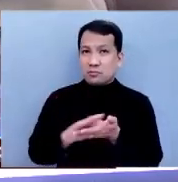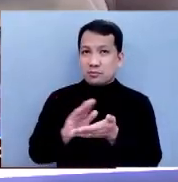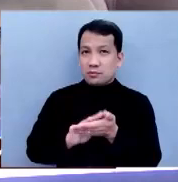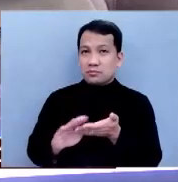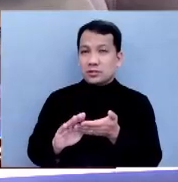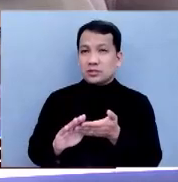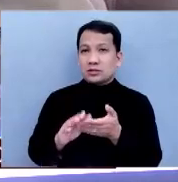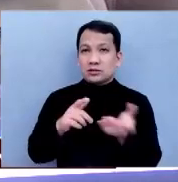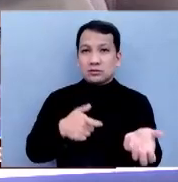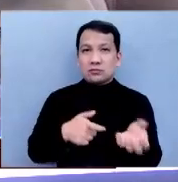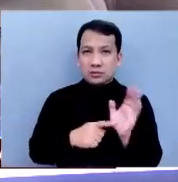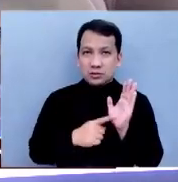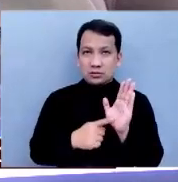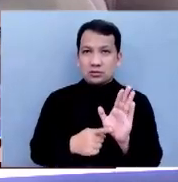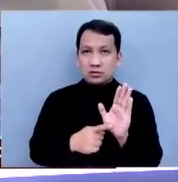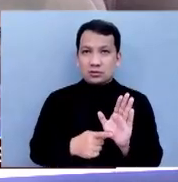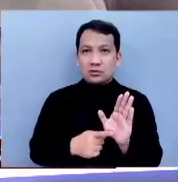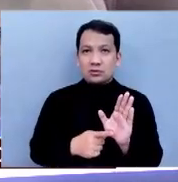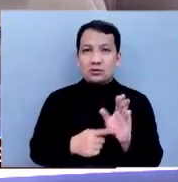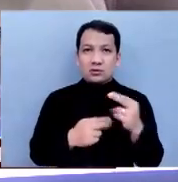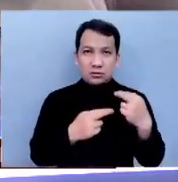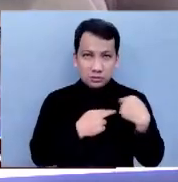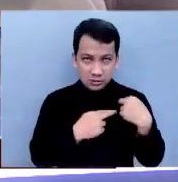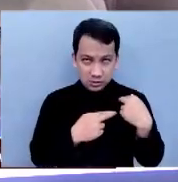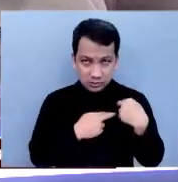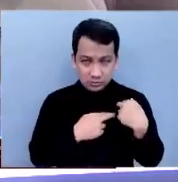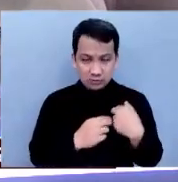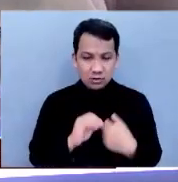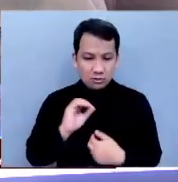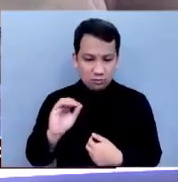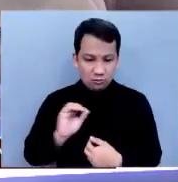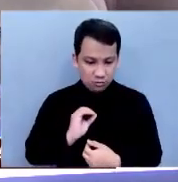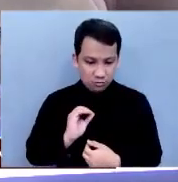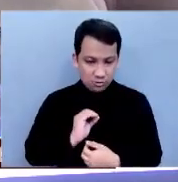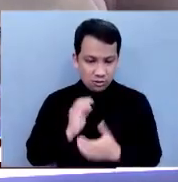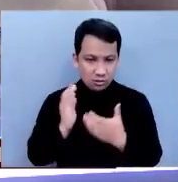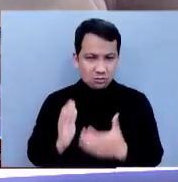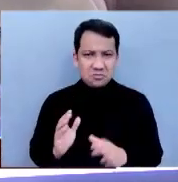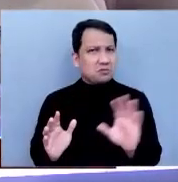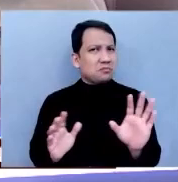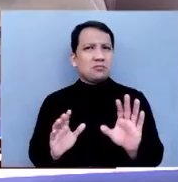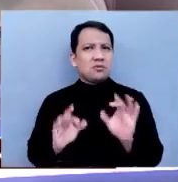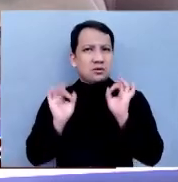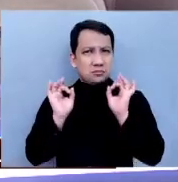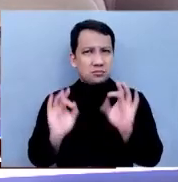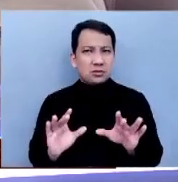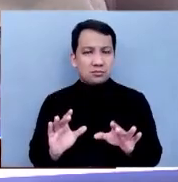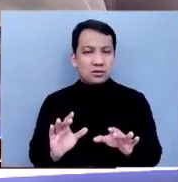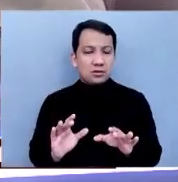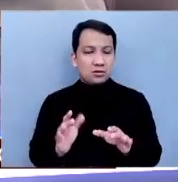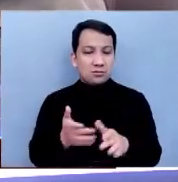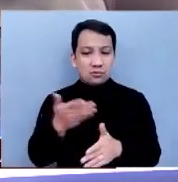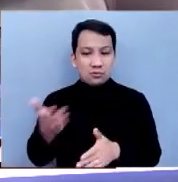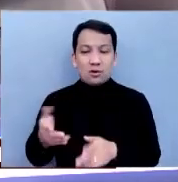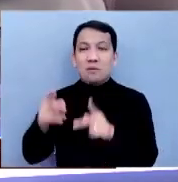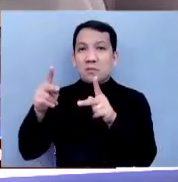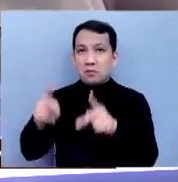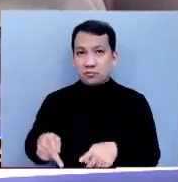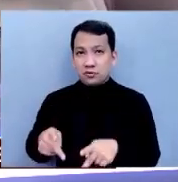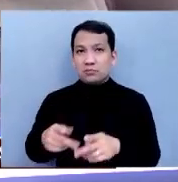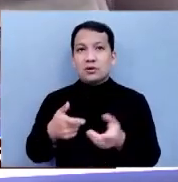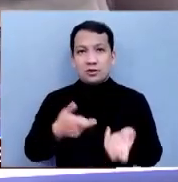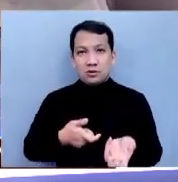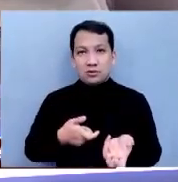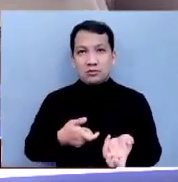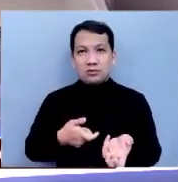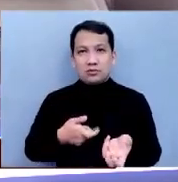raw niyang pakita ang responsible gun ownership. At ang sinasabi niya, hindi naman mapanganib yung baril. Ang mapanganib yung taong may hawak ng baril. And as far as